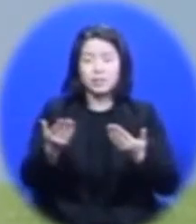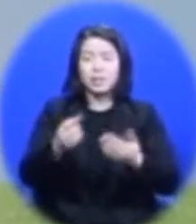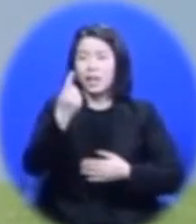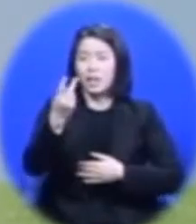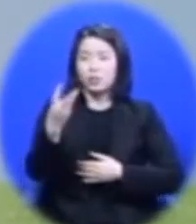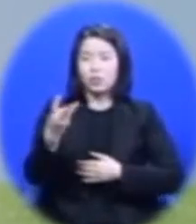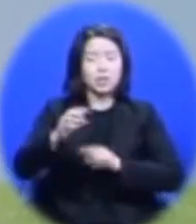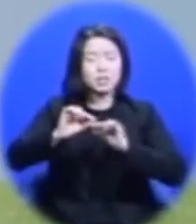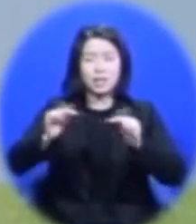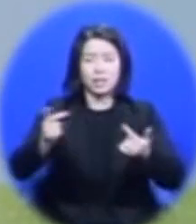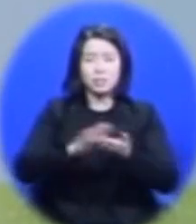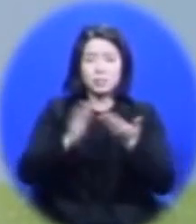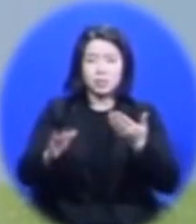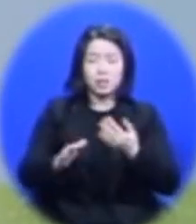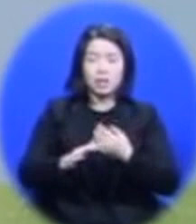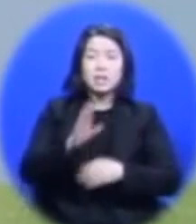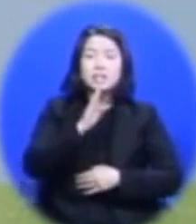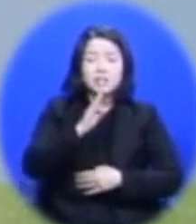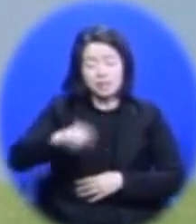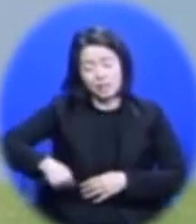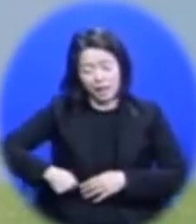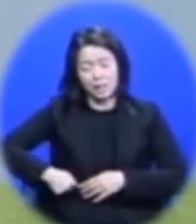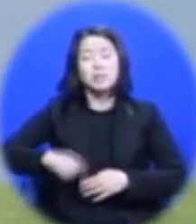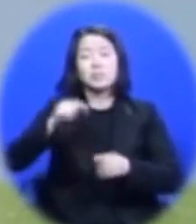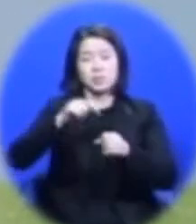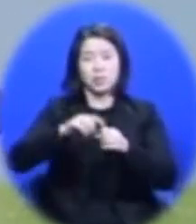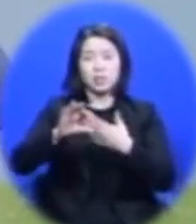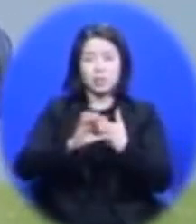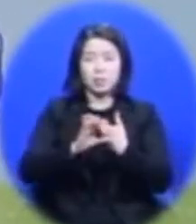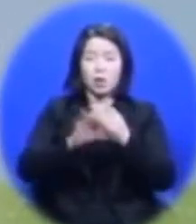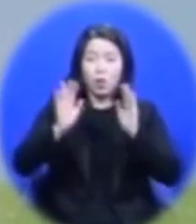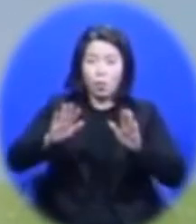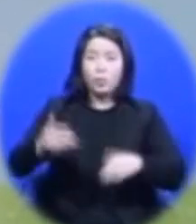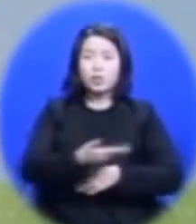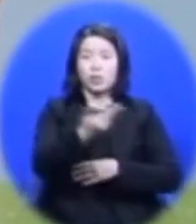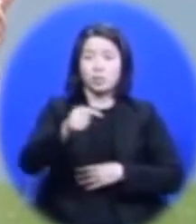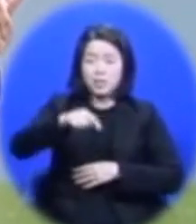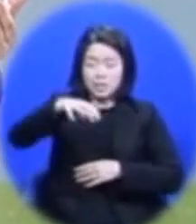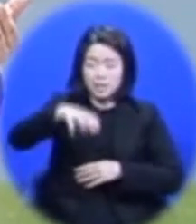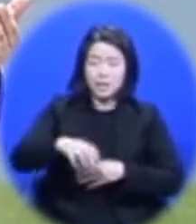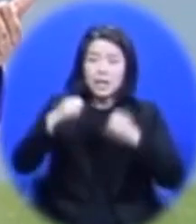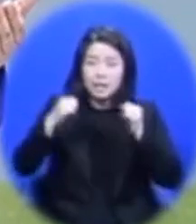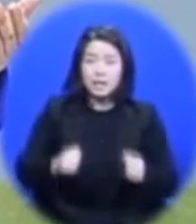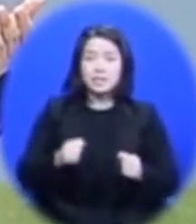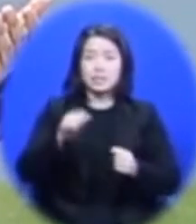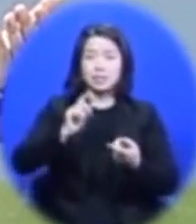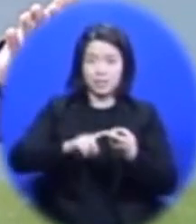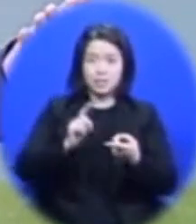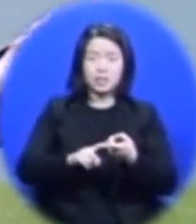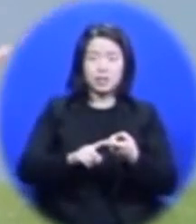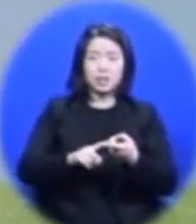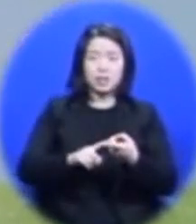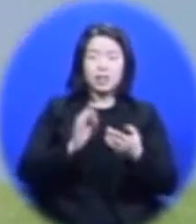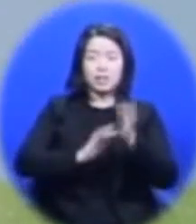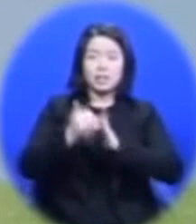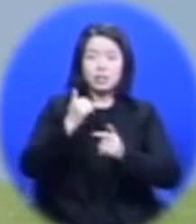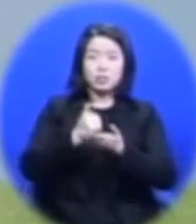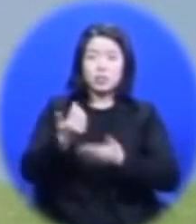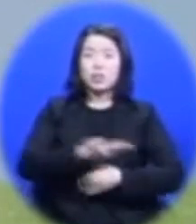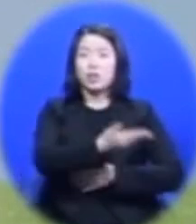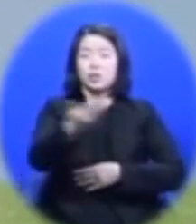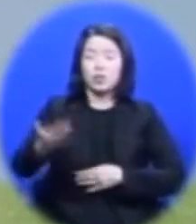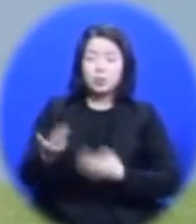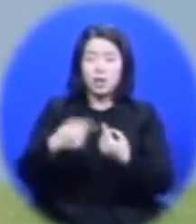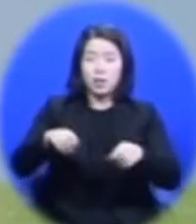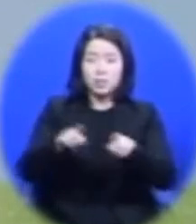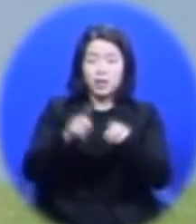아니에요. 진짜 정말 양심적이란. 오늘 여러분이 이 자리에 계신 것 자체가 예수님께서 여러분과 함께